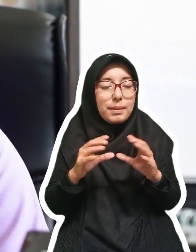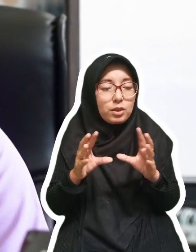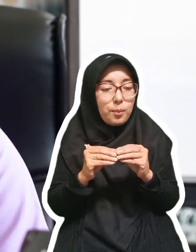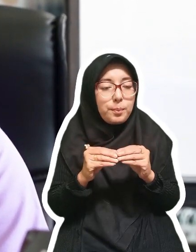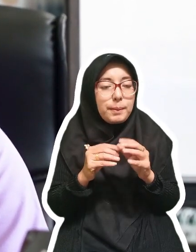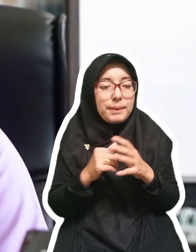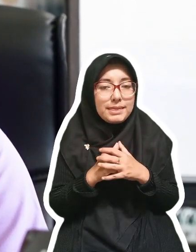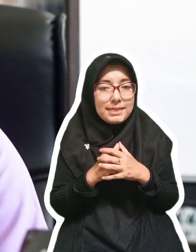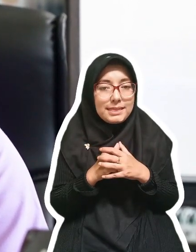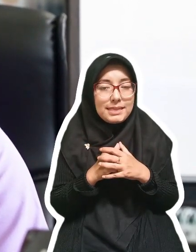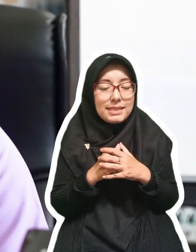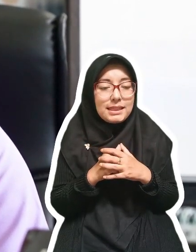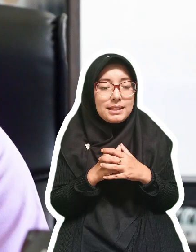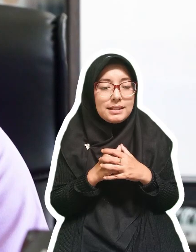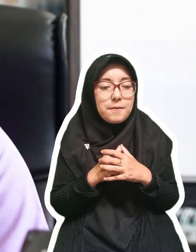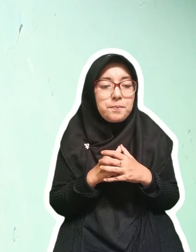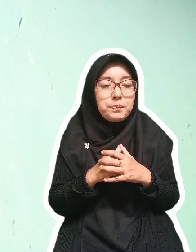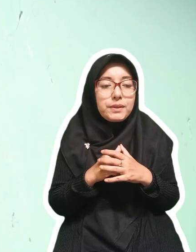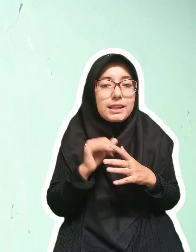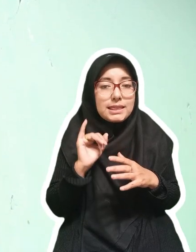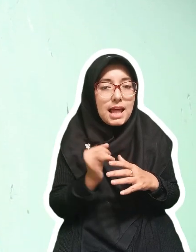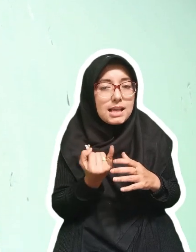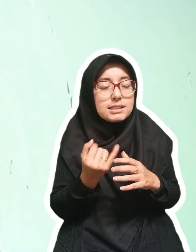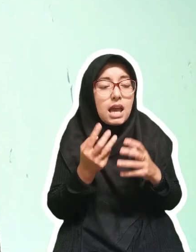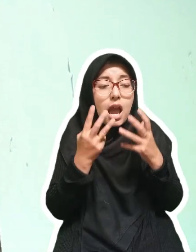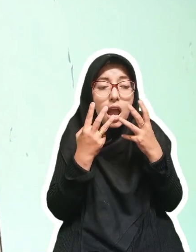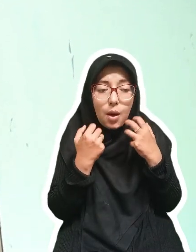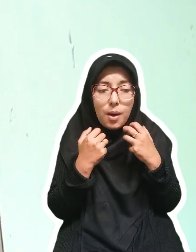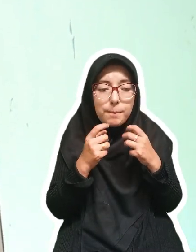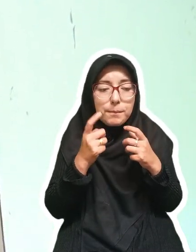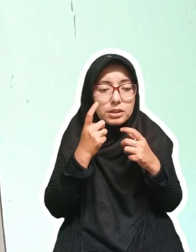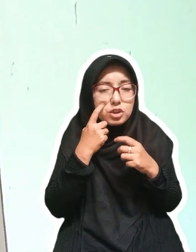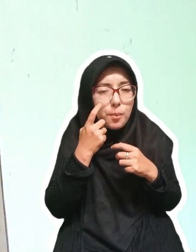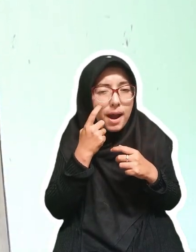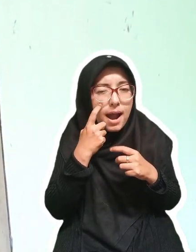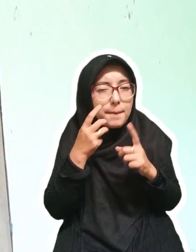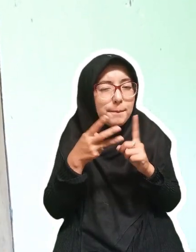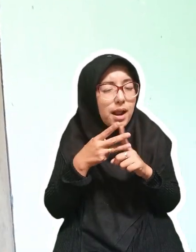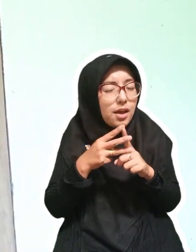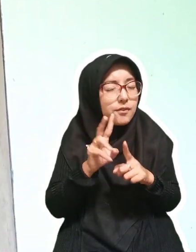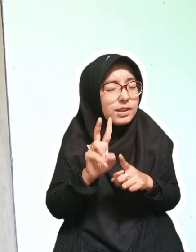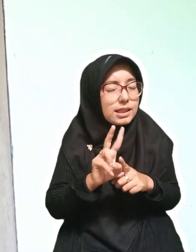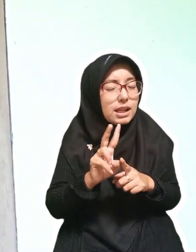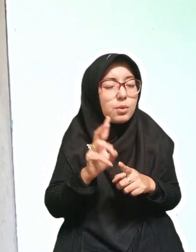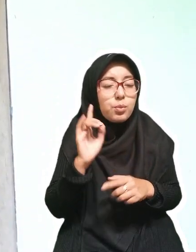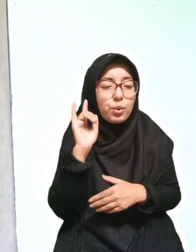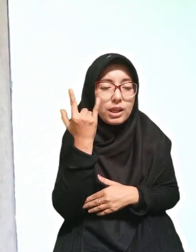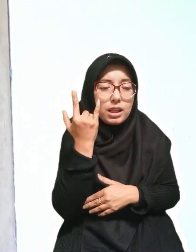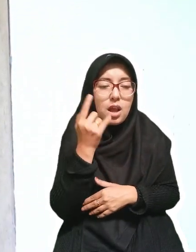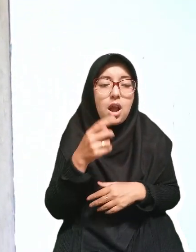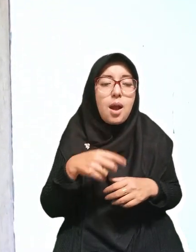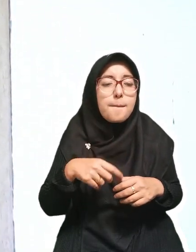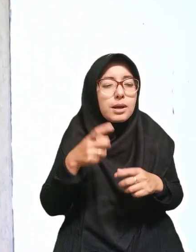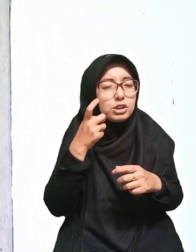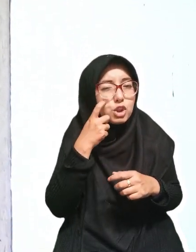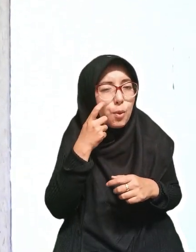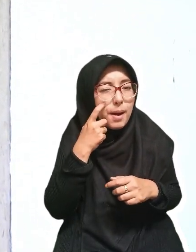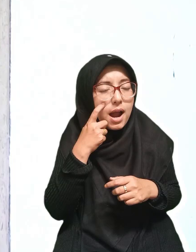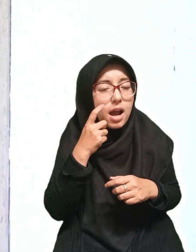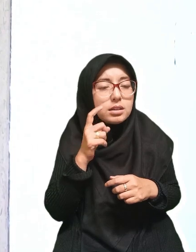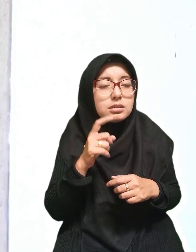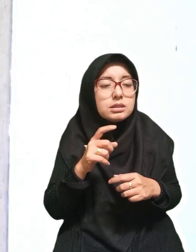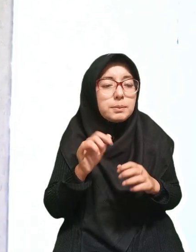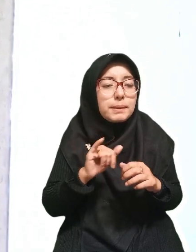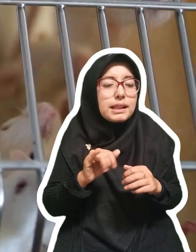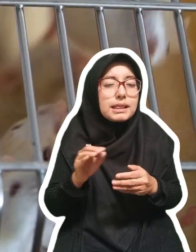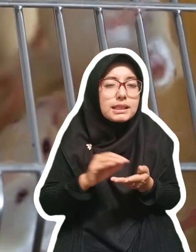fixation test. Instalasi hewan percobaan di Balai Veteriner Bukit Tinggi menyediakan beberapa hewan percobaan seperti